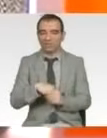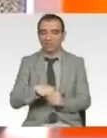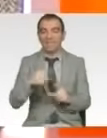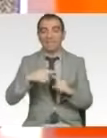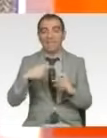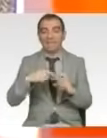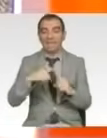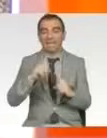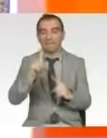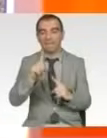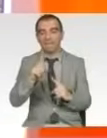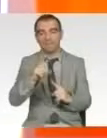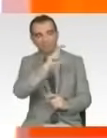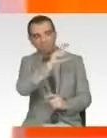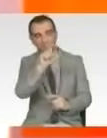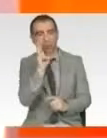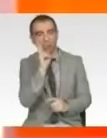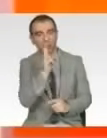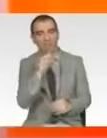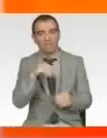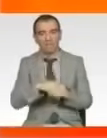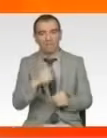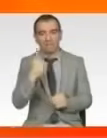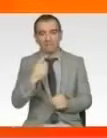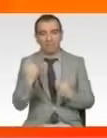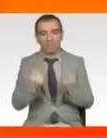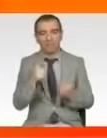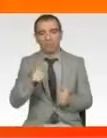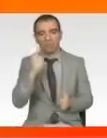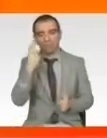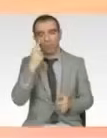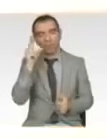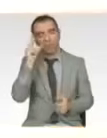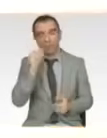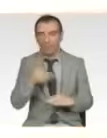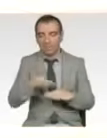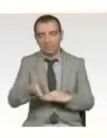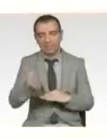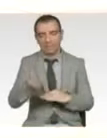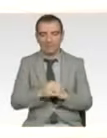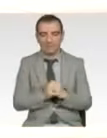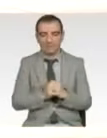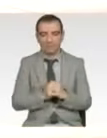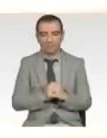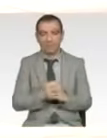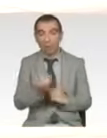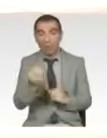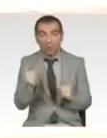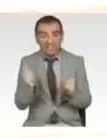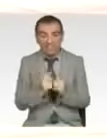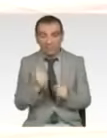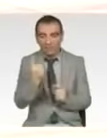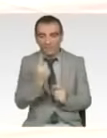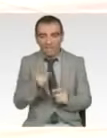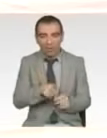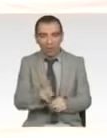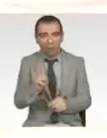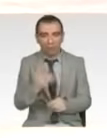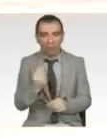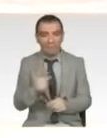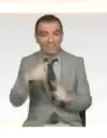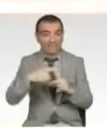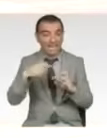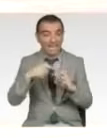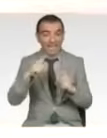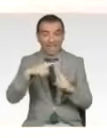1 logosunu gördüğünüz zaman bir yapım içerisinde ona mutlaka gözünüz kesinlikle kapalı gidin. Yani çok ince bir filtreden geçiyor. TRT aynen